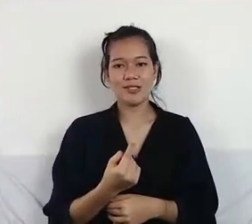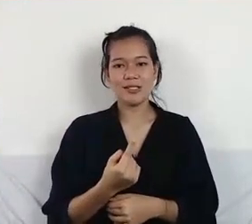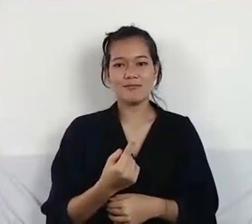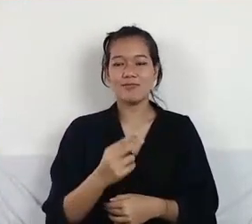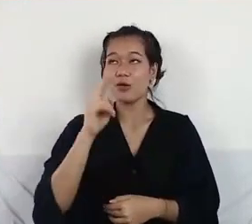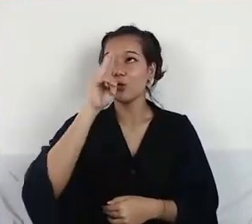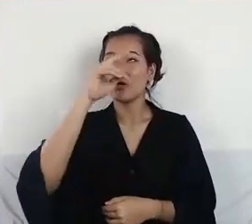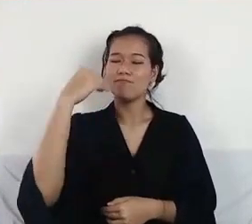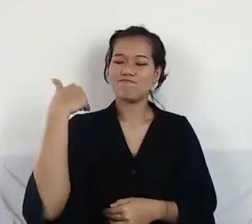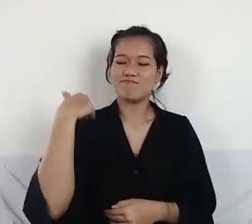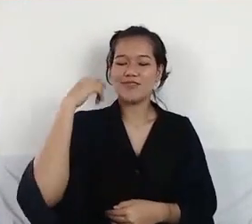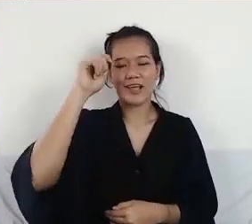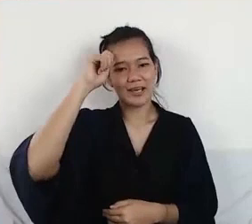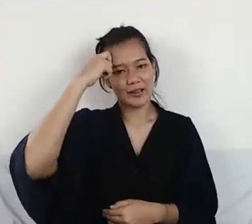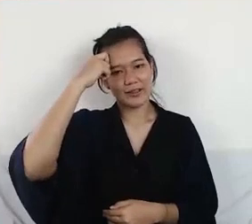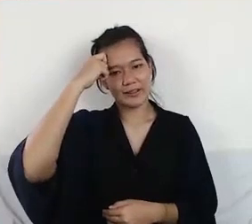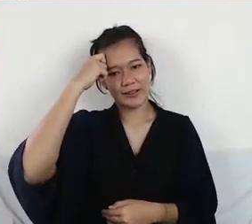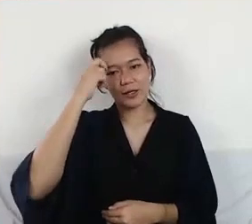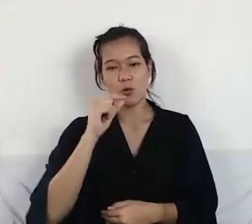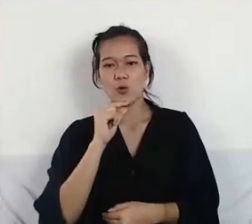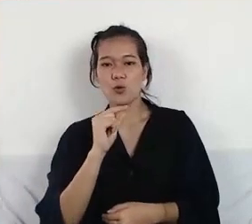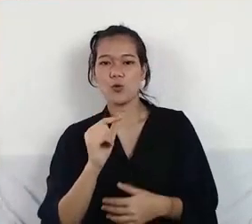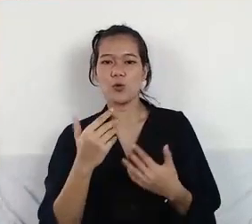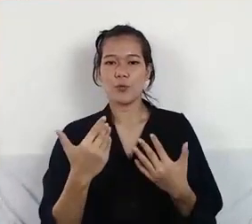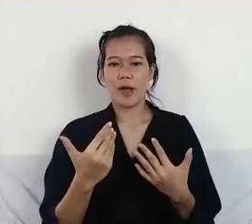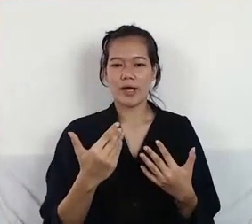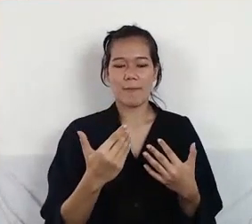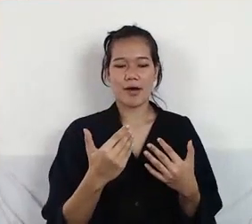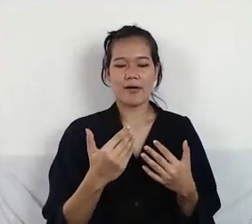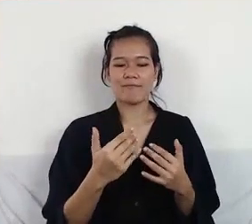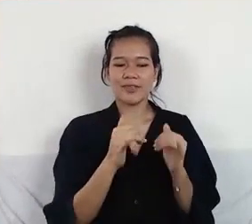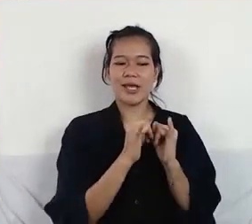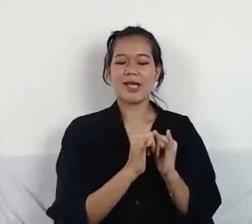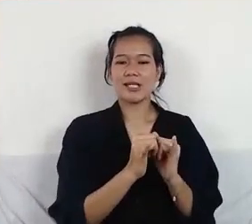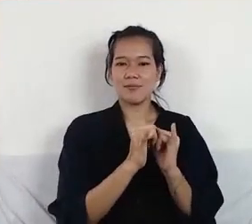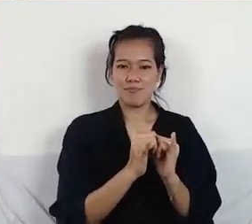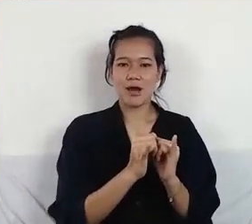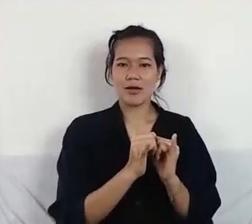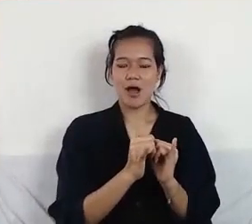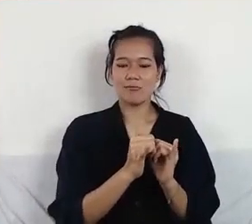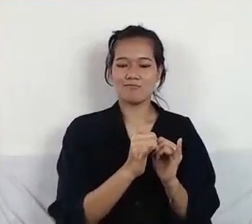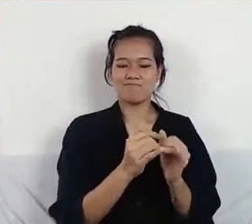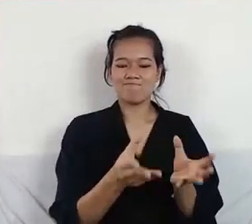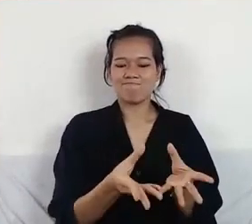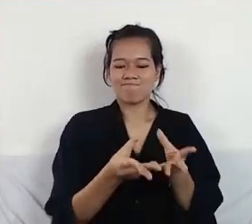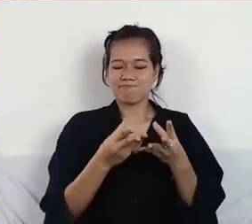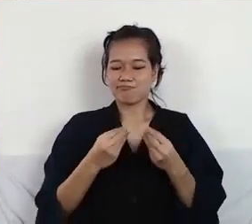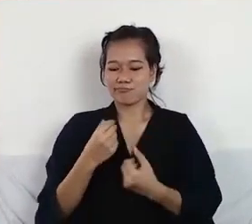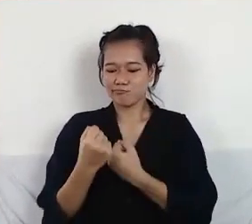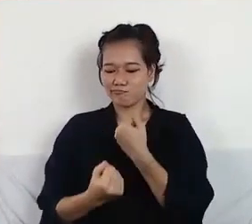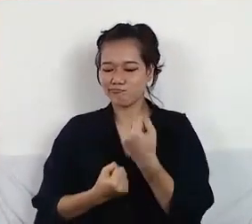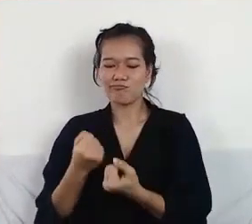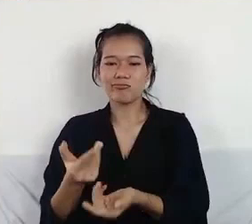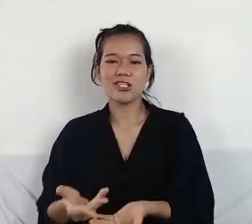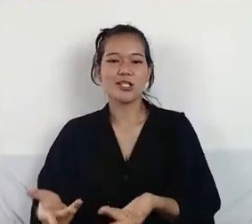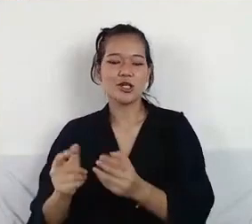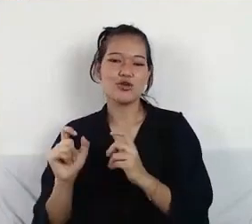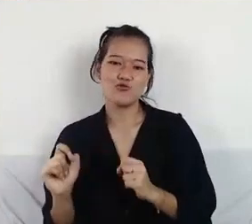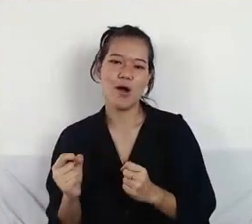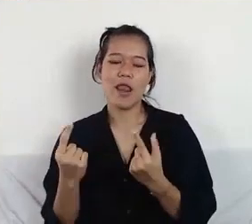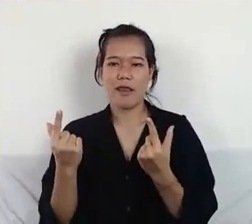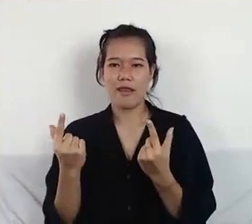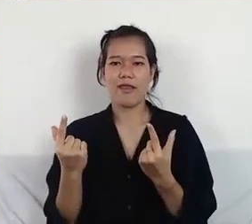diingatkan untuk bagaimana menghidupi liturgi di tengah-tengah kehidupan kami.